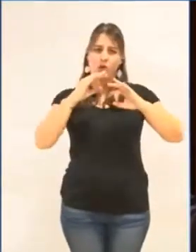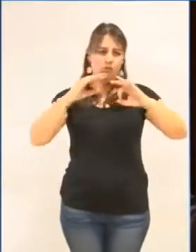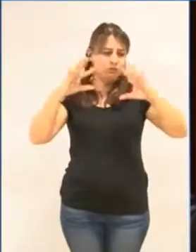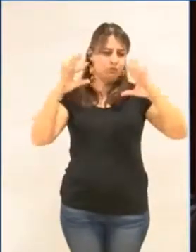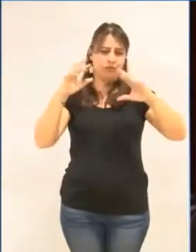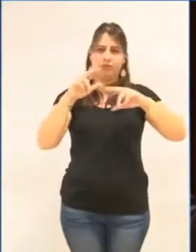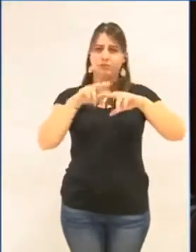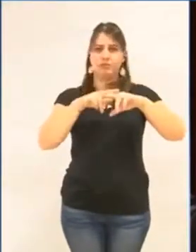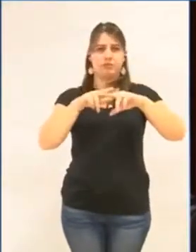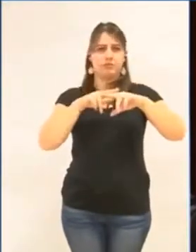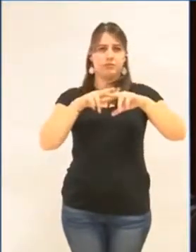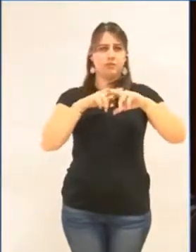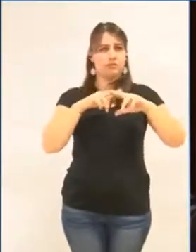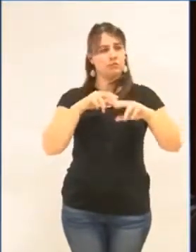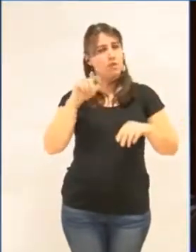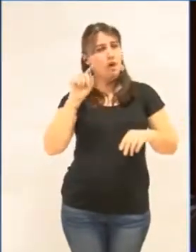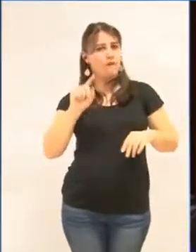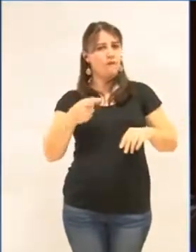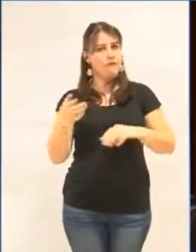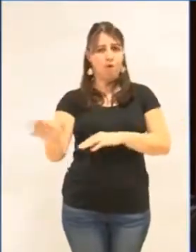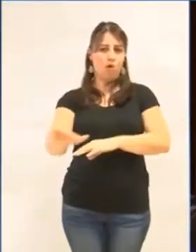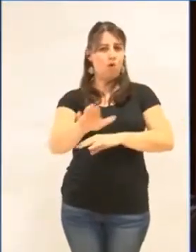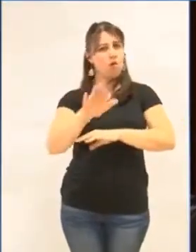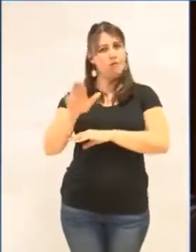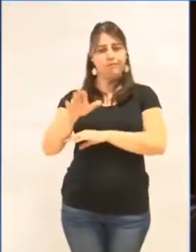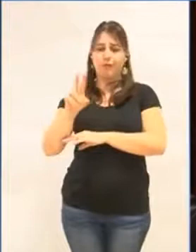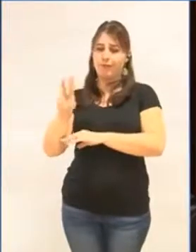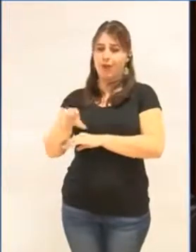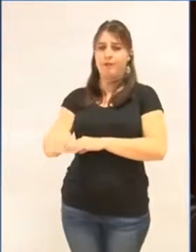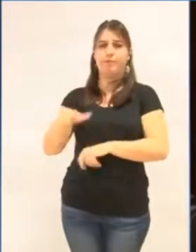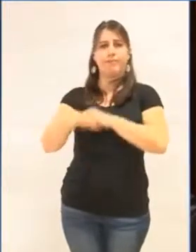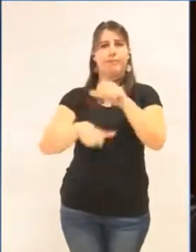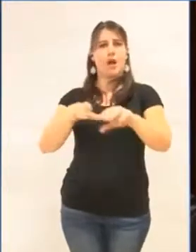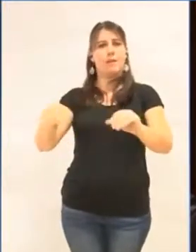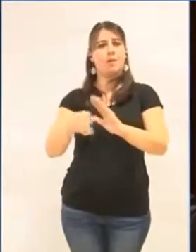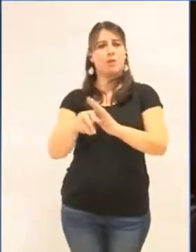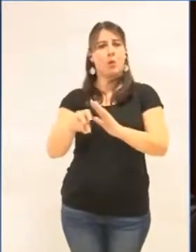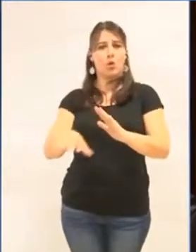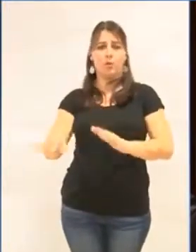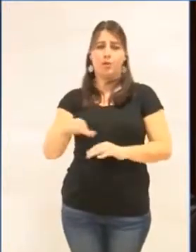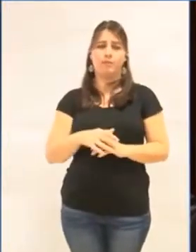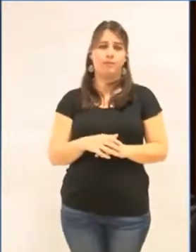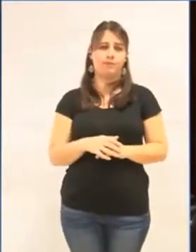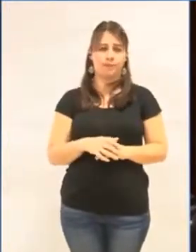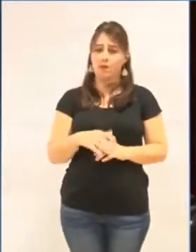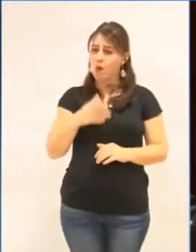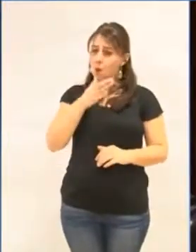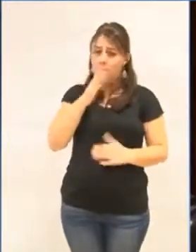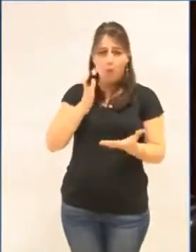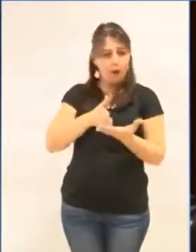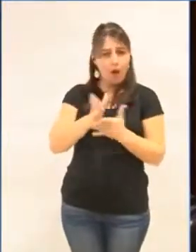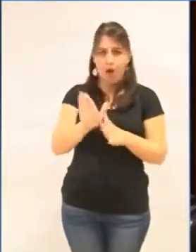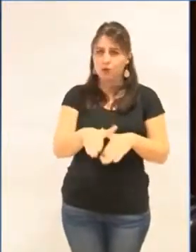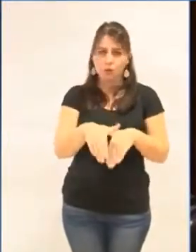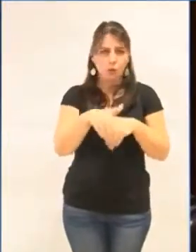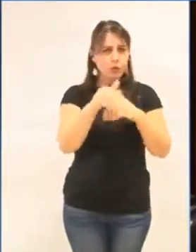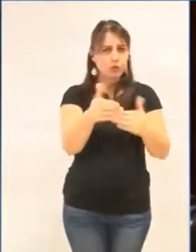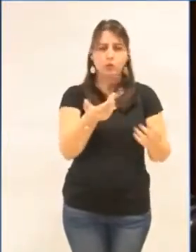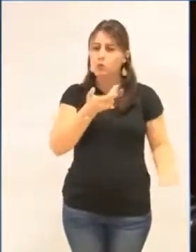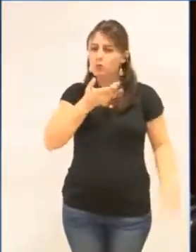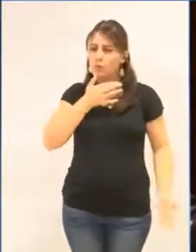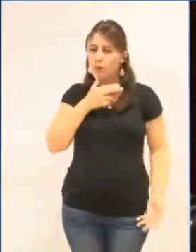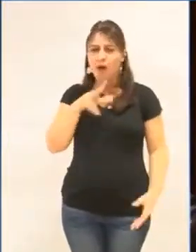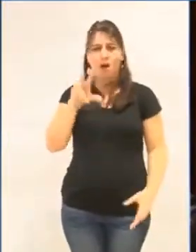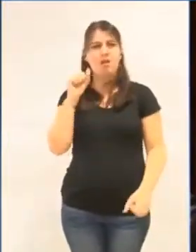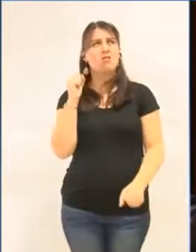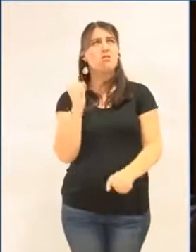point qu'il faut savoir évoquer devant les Grenoblois, en disant clairement que ça ne peut plus durer comme ça. Ça fait 30